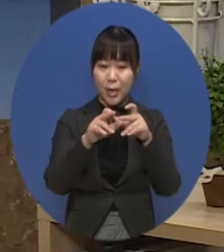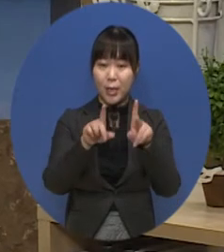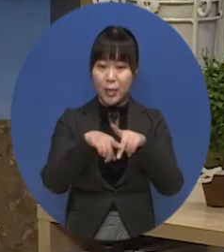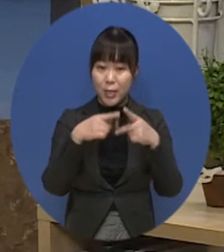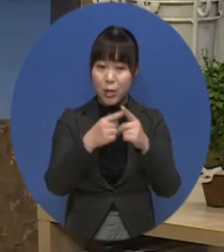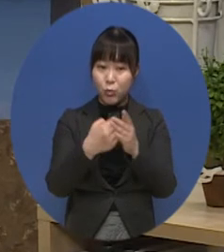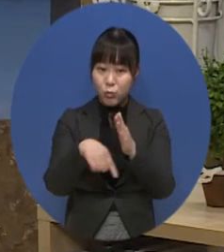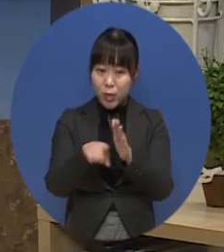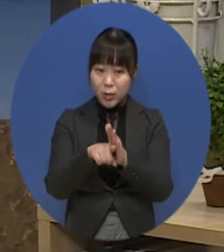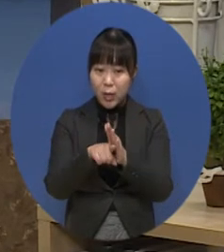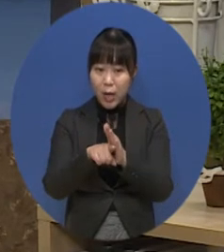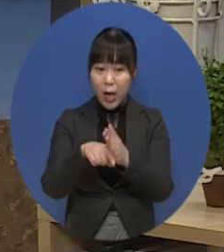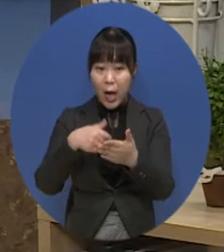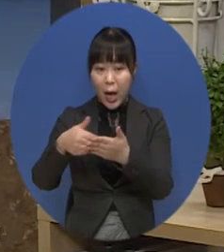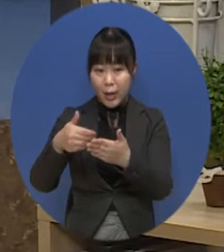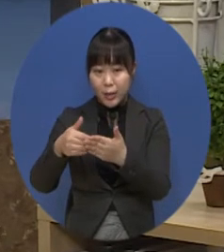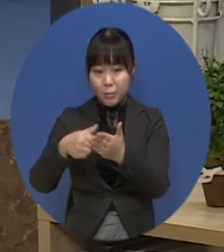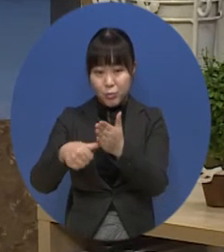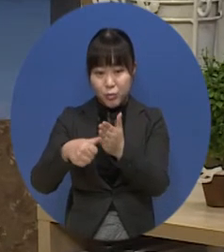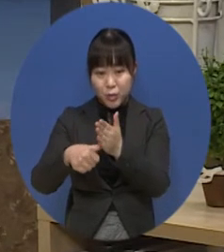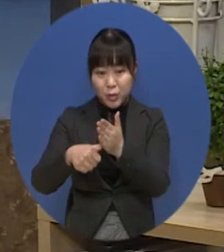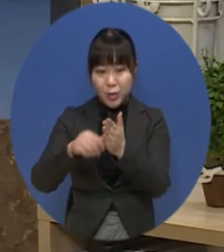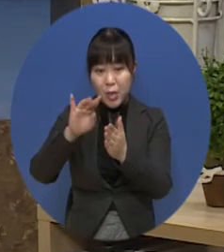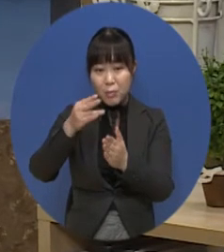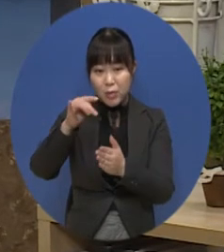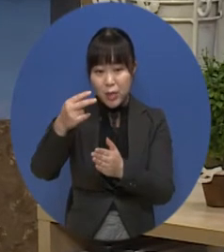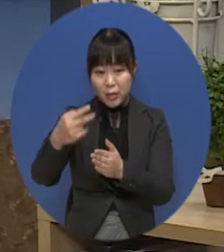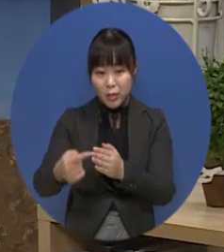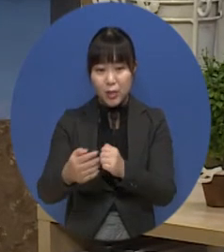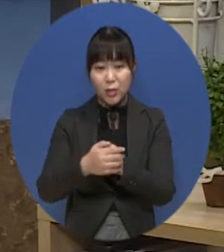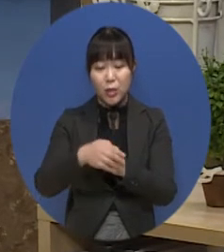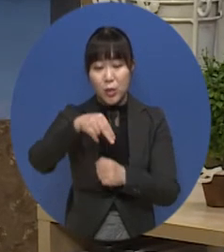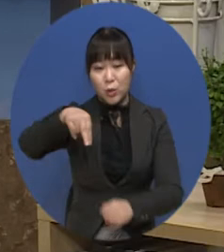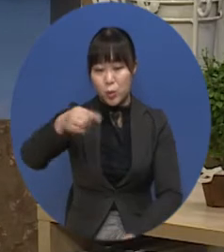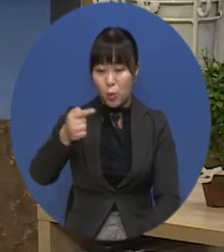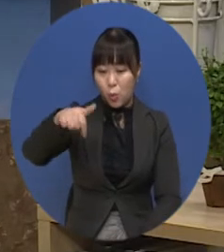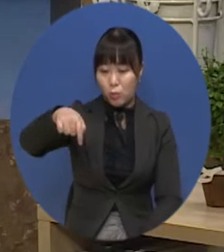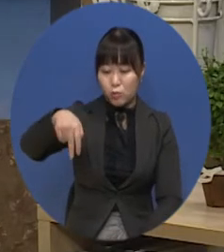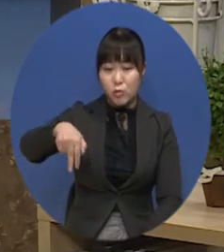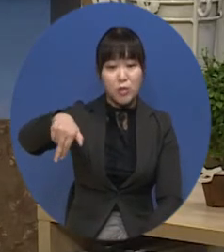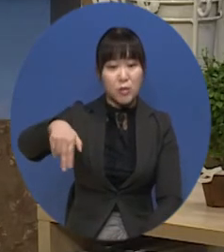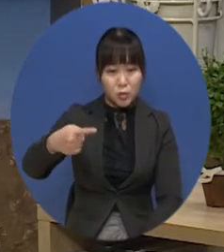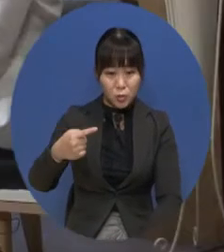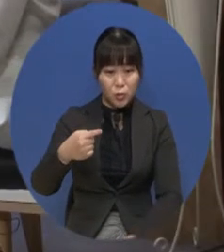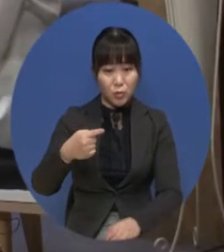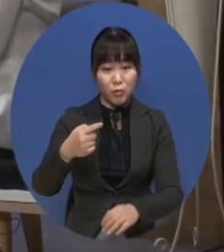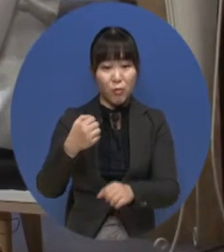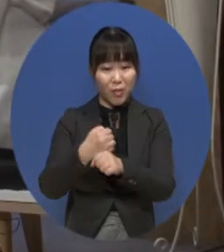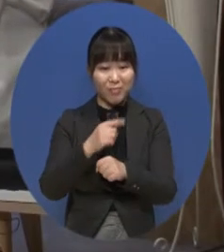위해서 아트 상품 브랜드 네. 소 굿즈도 네. 런칭을 하셨다고 들었거든요. 네, 소